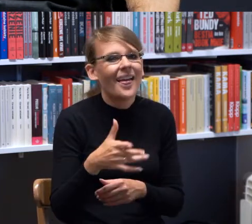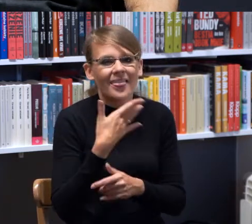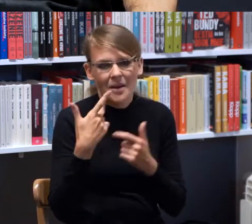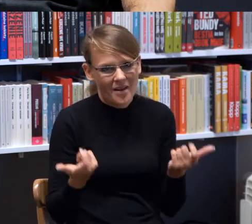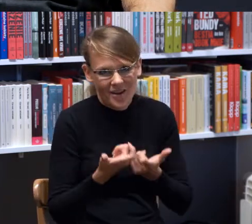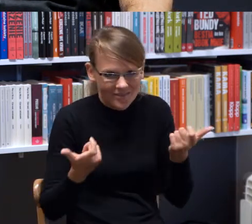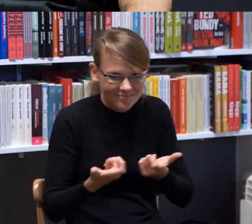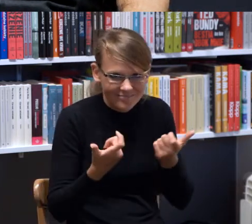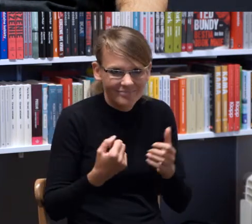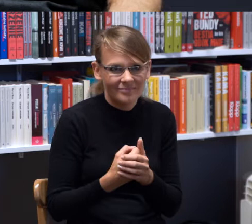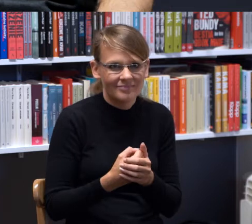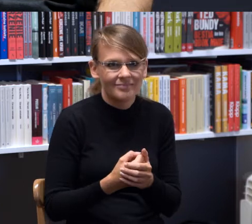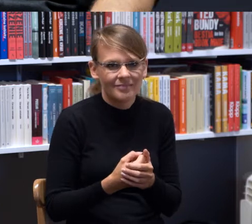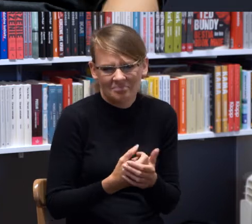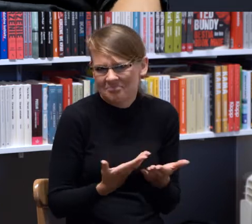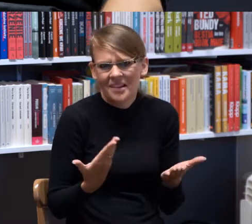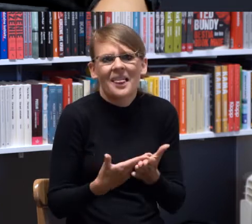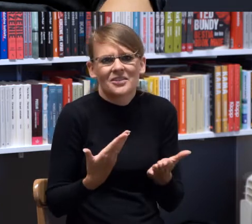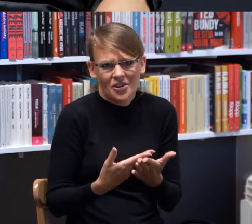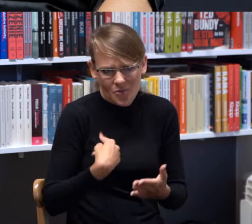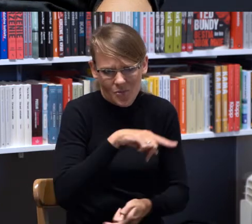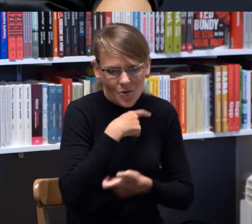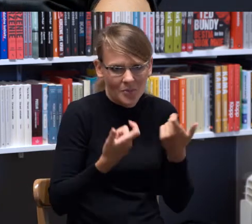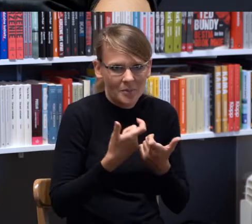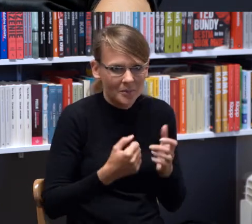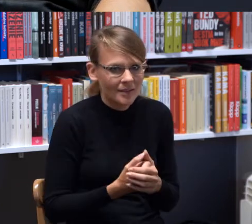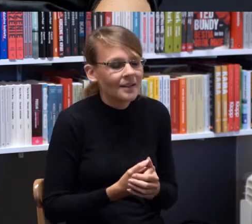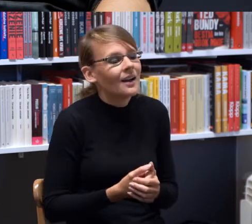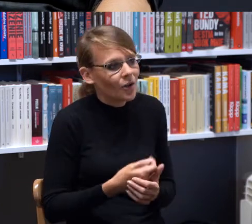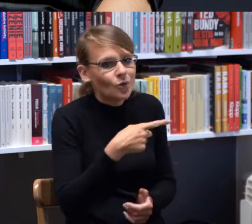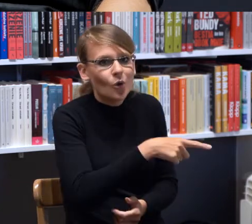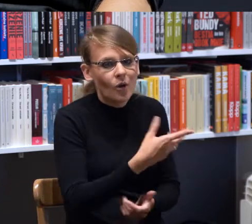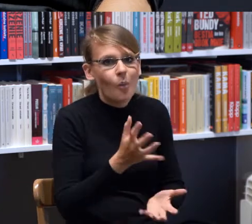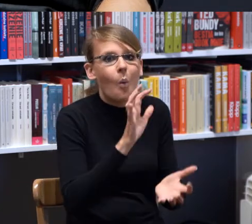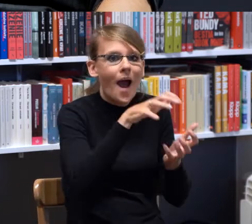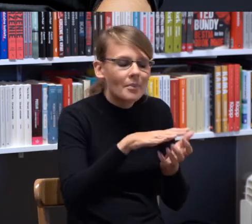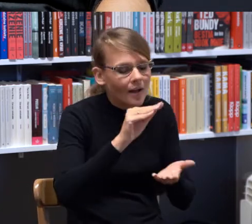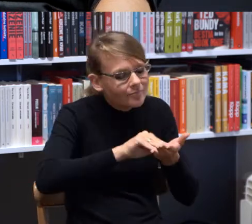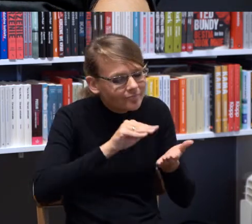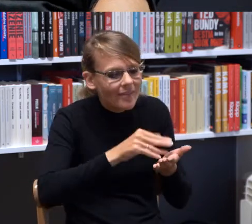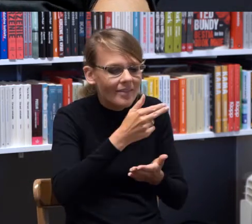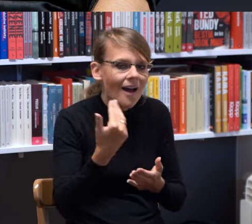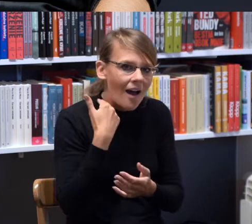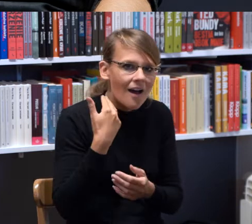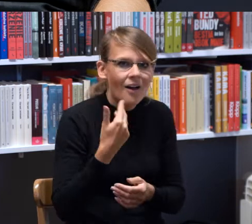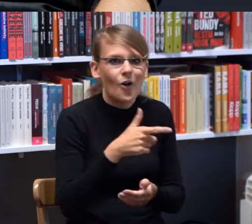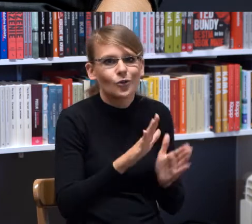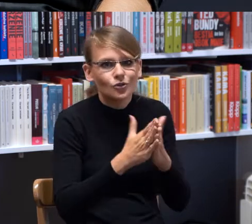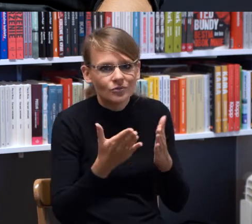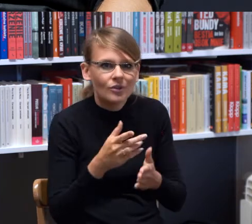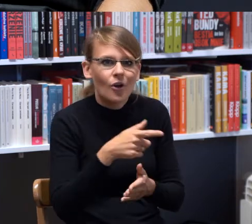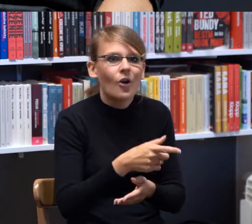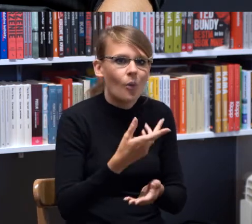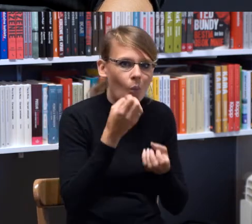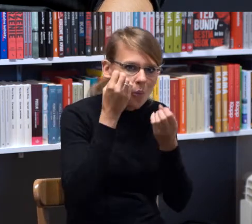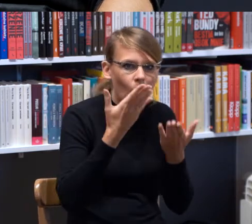niegroźnych. Dlaczego sobie to robimy? No to są właśnie pułapki pisania o alkoholu albo w ogóle przedstawiania go w dziełach kultury. Tych